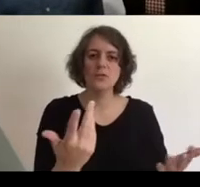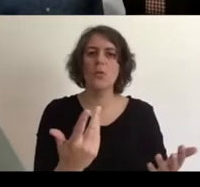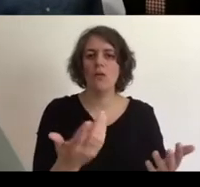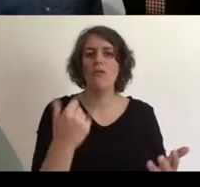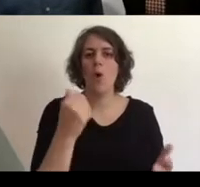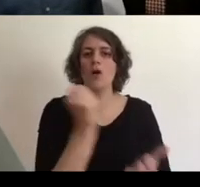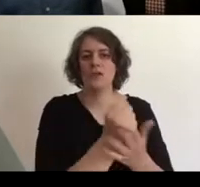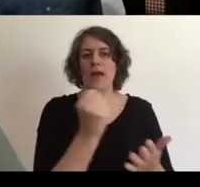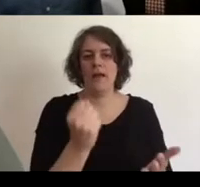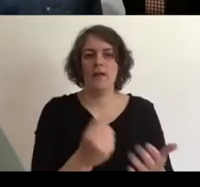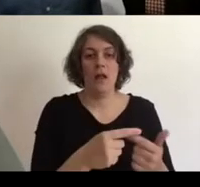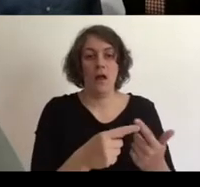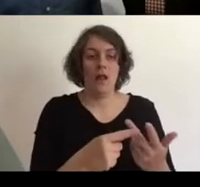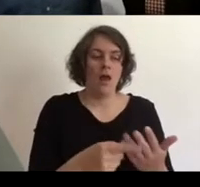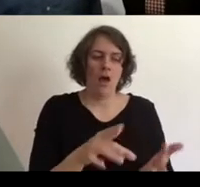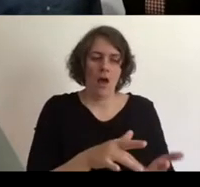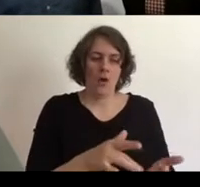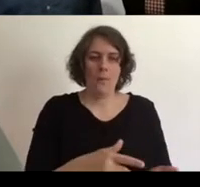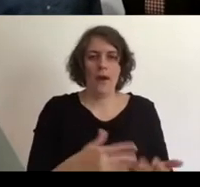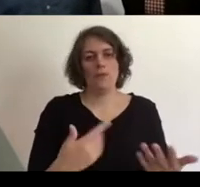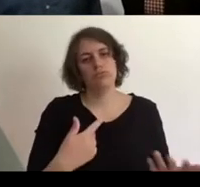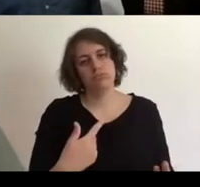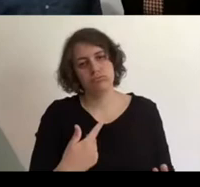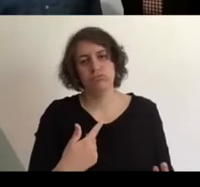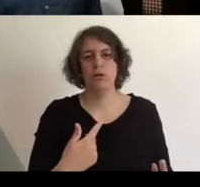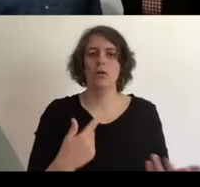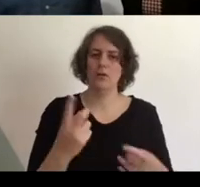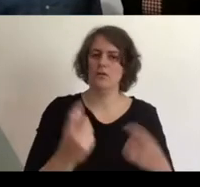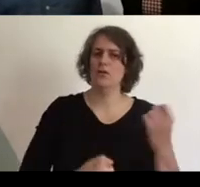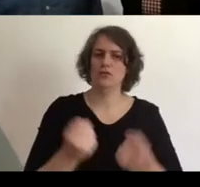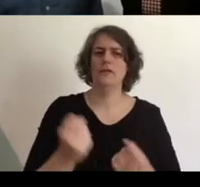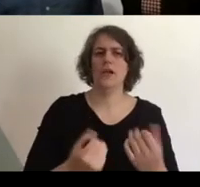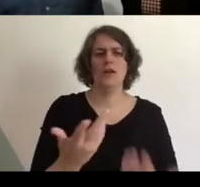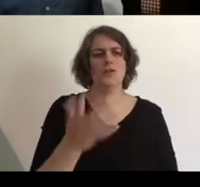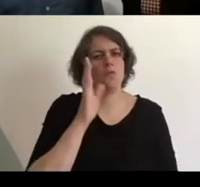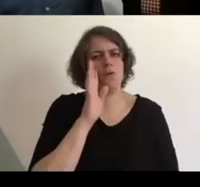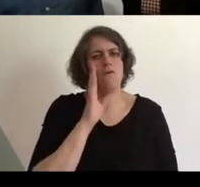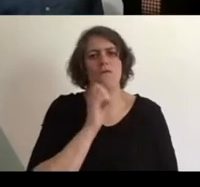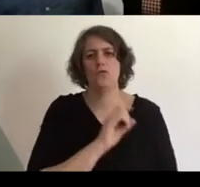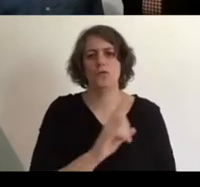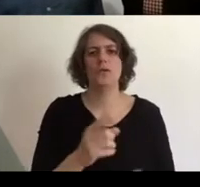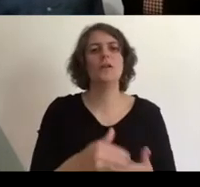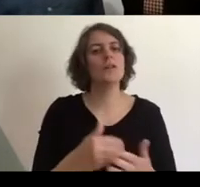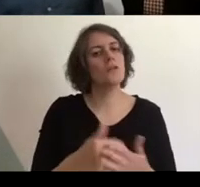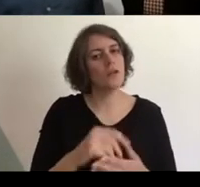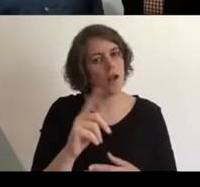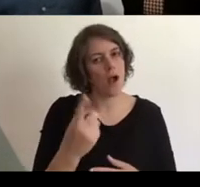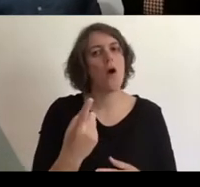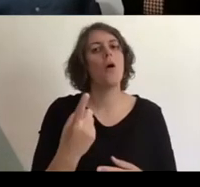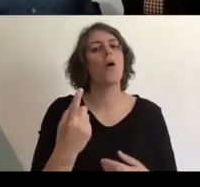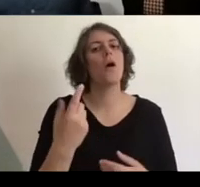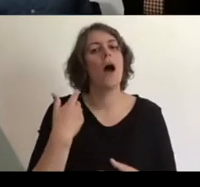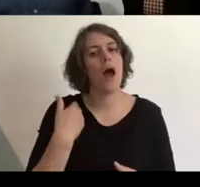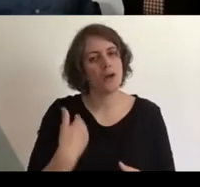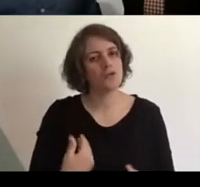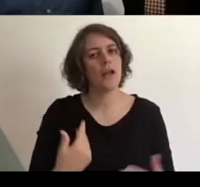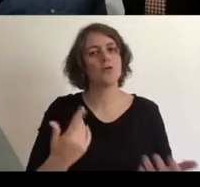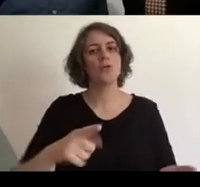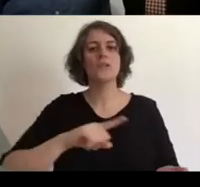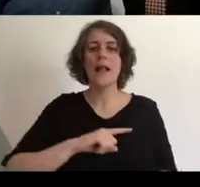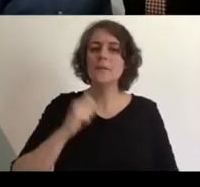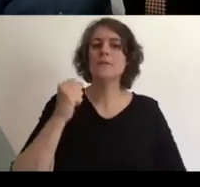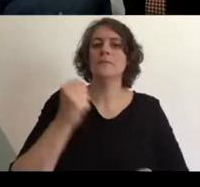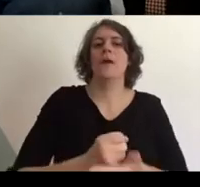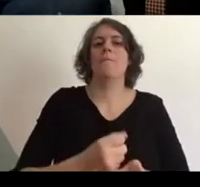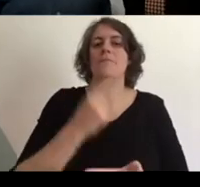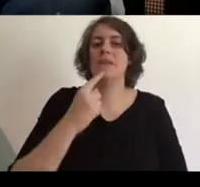Argumenten. Und das finde ich natürlich ganz schwierig. Und sich da zu behaupten, das ist teilweise sehr anstrengend und sehr schwierig. Das